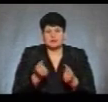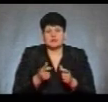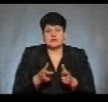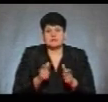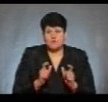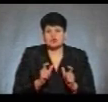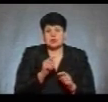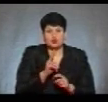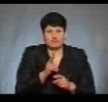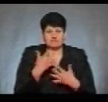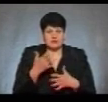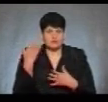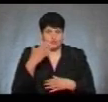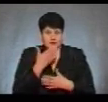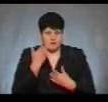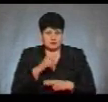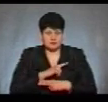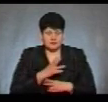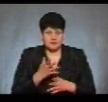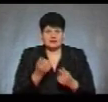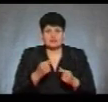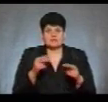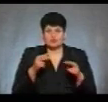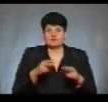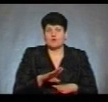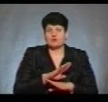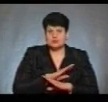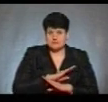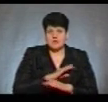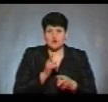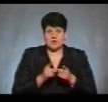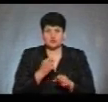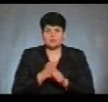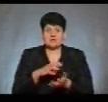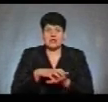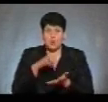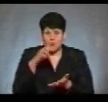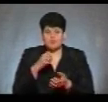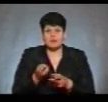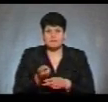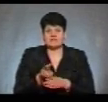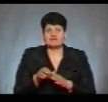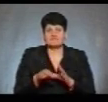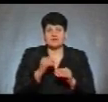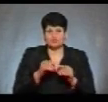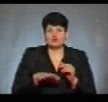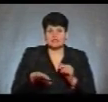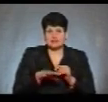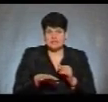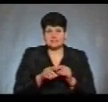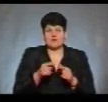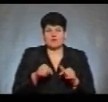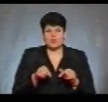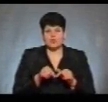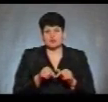нами, взяти це запрошення, взяти свідоцтво про смерть, оригінал, зробити копію і прийти на виборчу дільницю або в орган ведення Державного